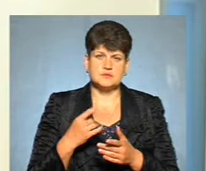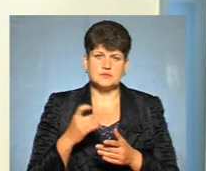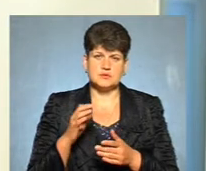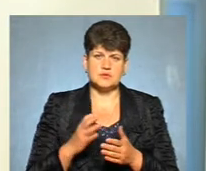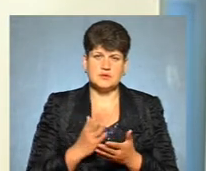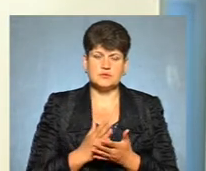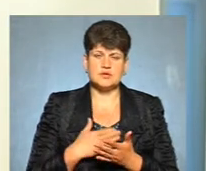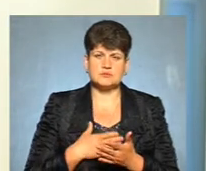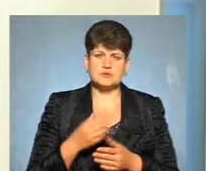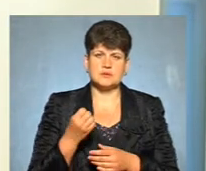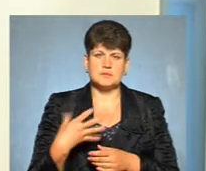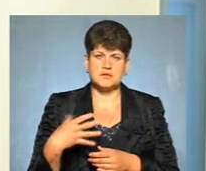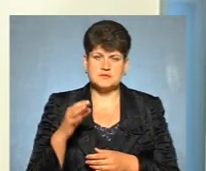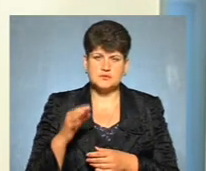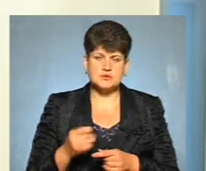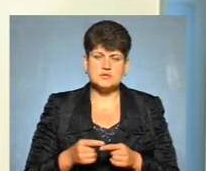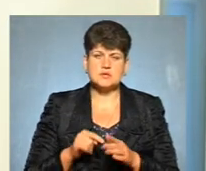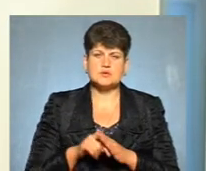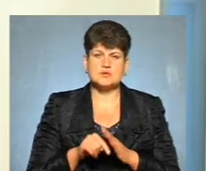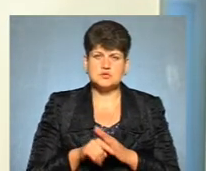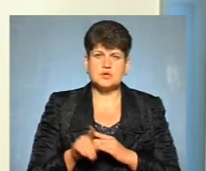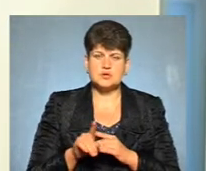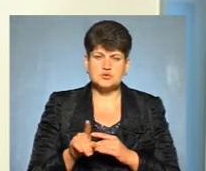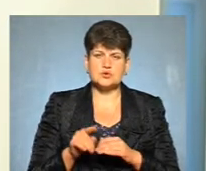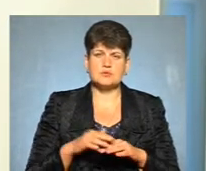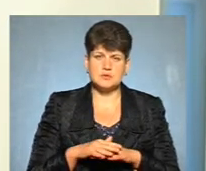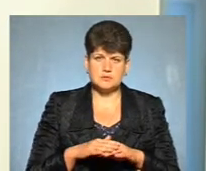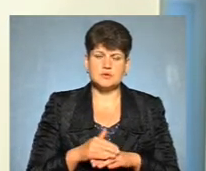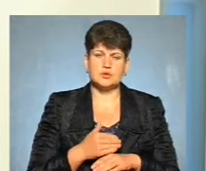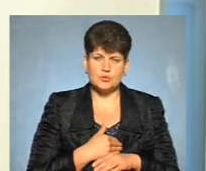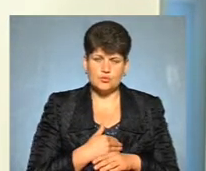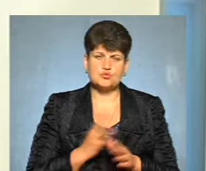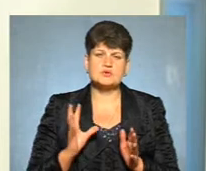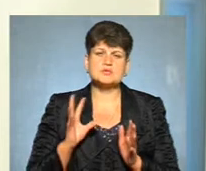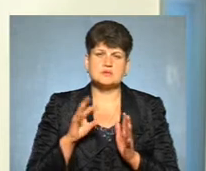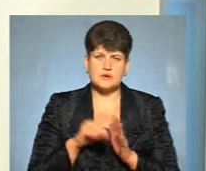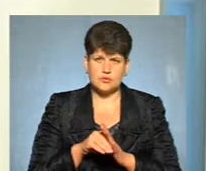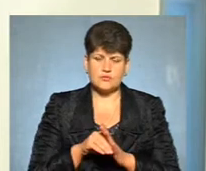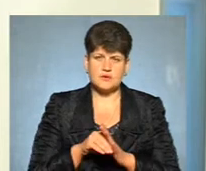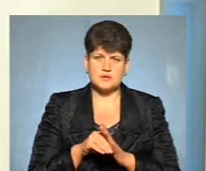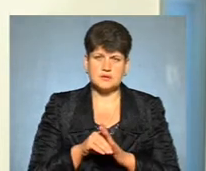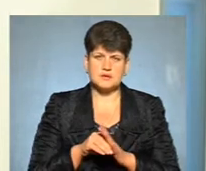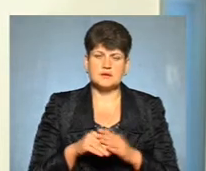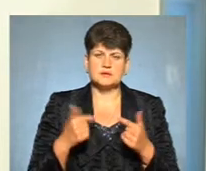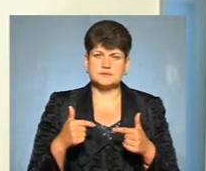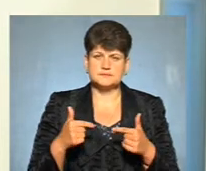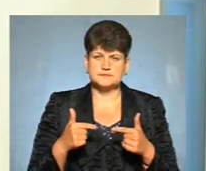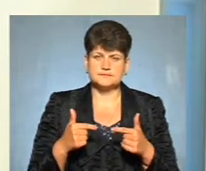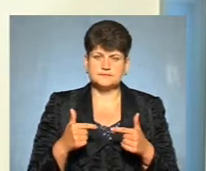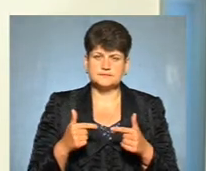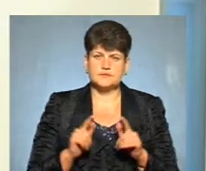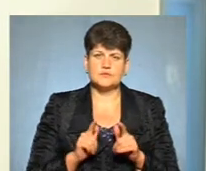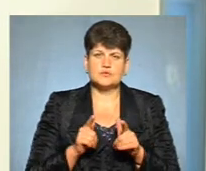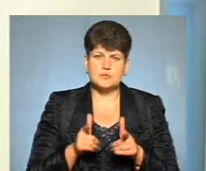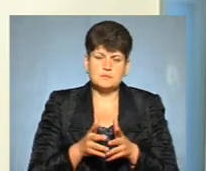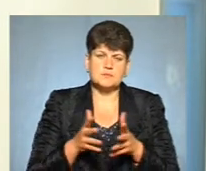лише 15%. Це означає, що все-таки математику хочуть зарахувати як вступний іспит у вуз, ну,